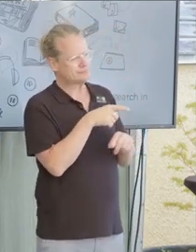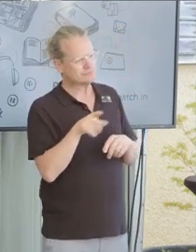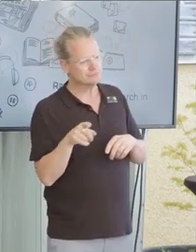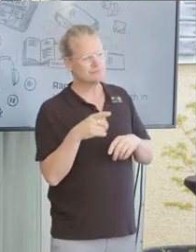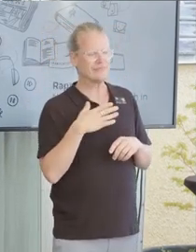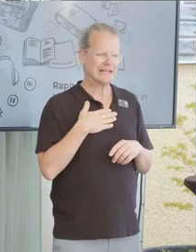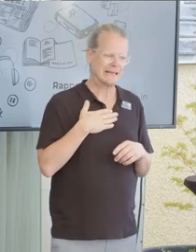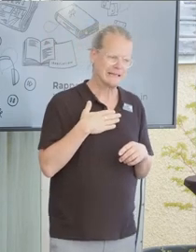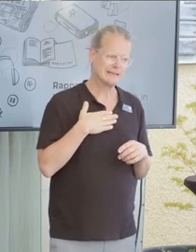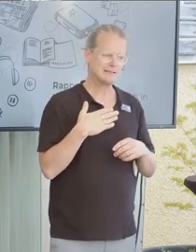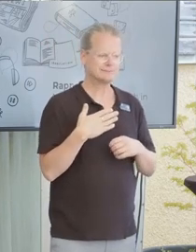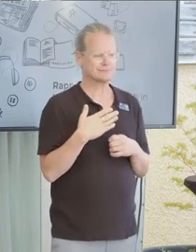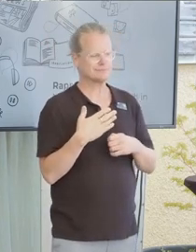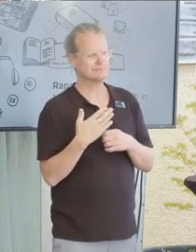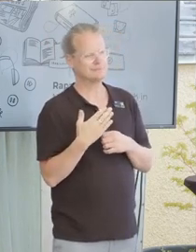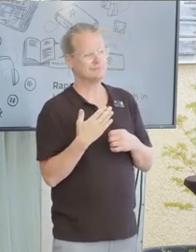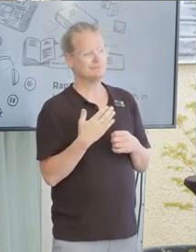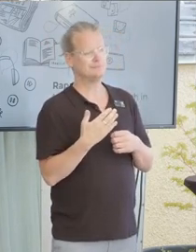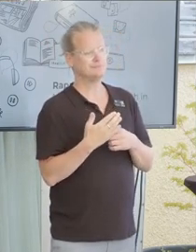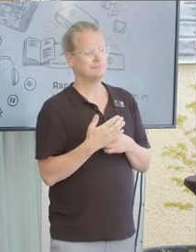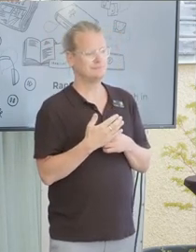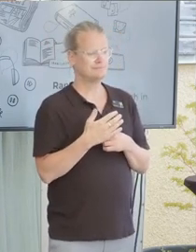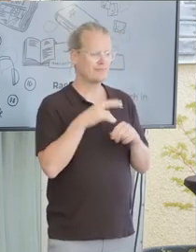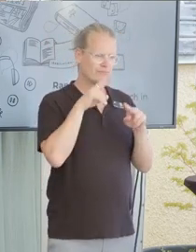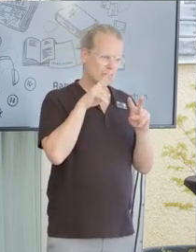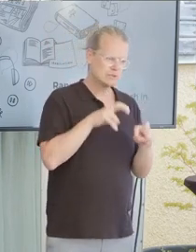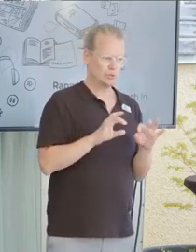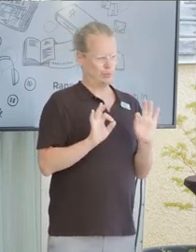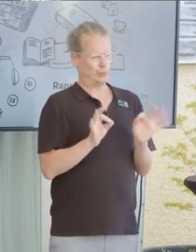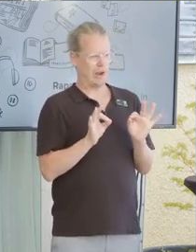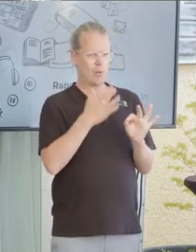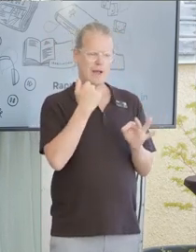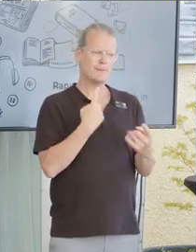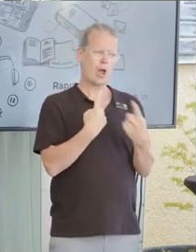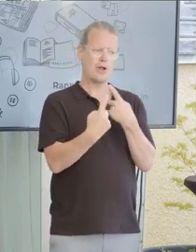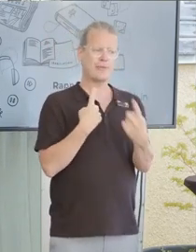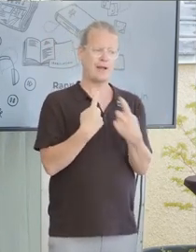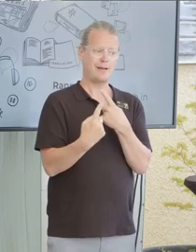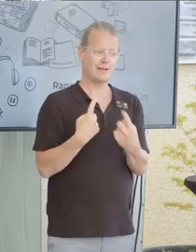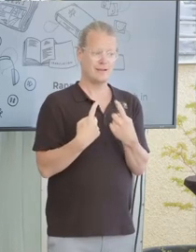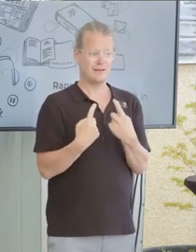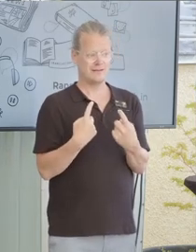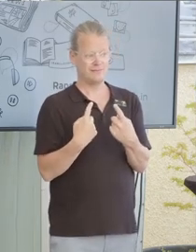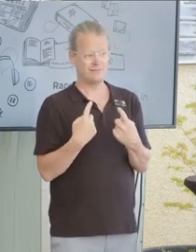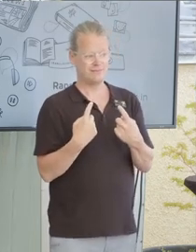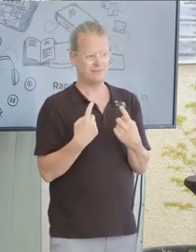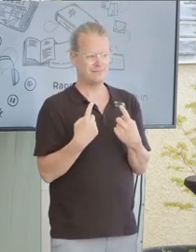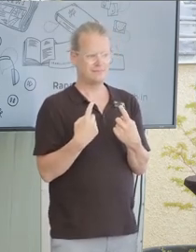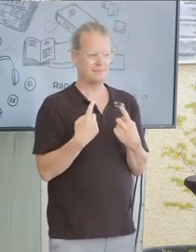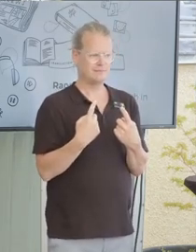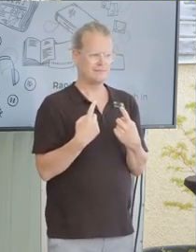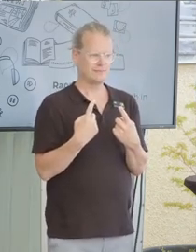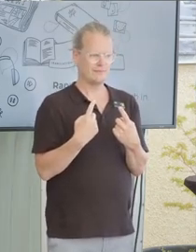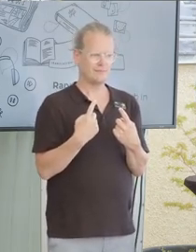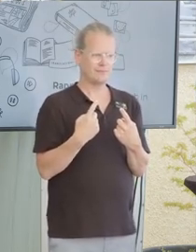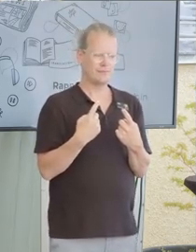har pratat om migrationsströmmarna inom Europa under de senaste åren. Men de är helt beroende av vilken typ av